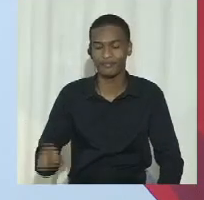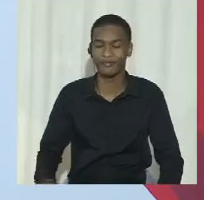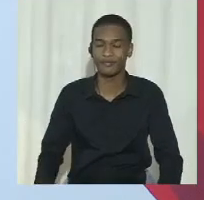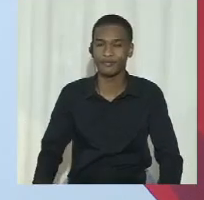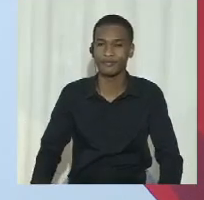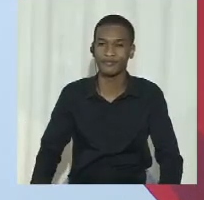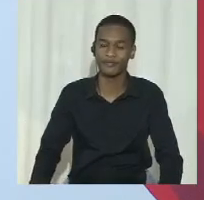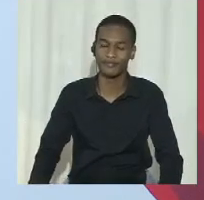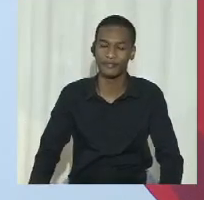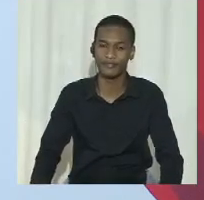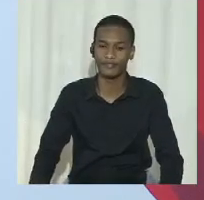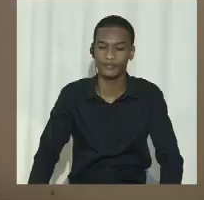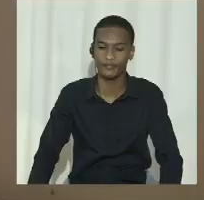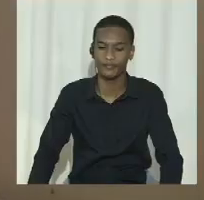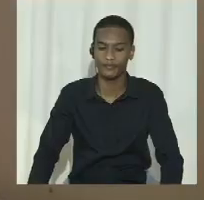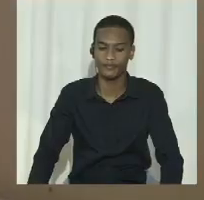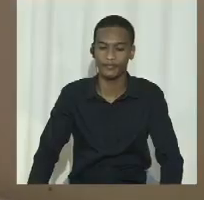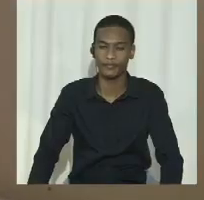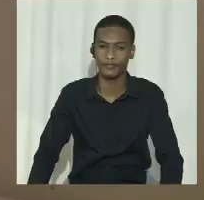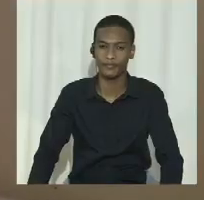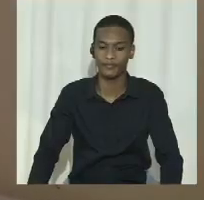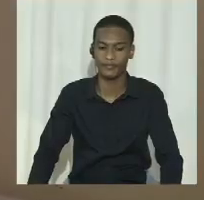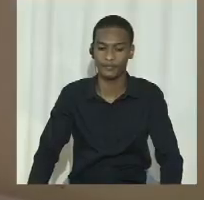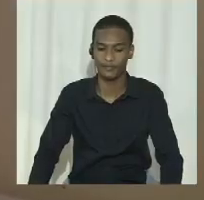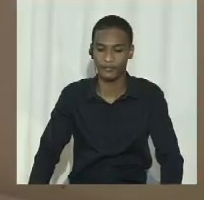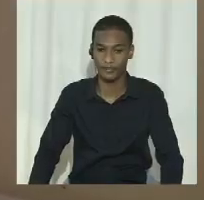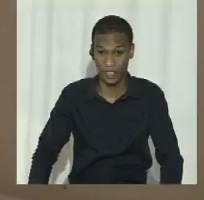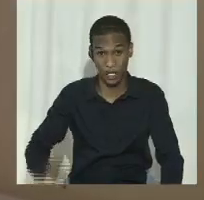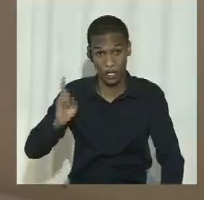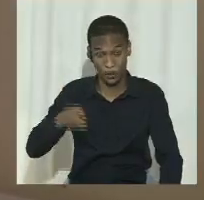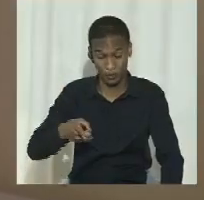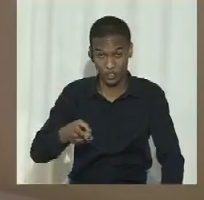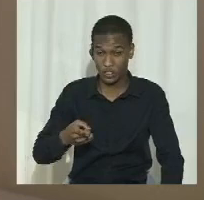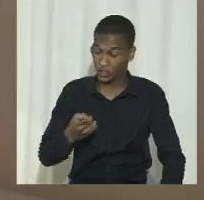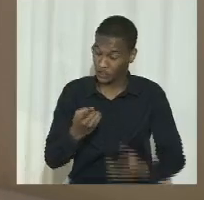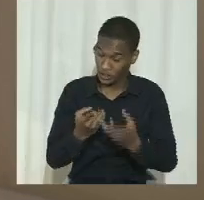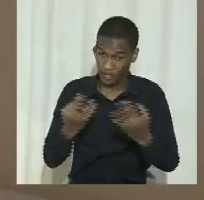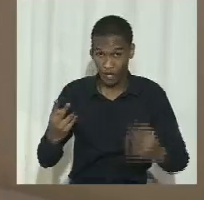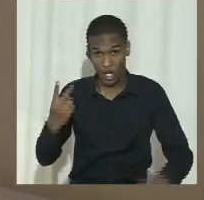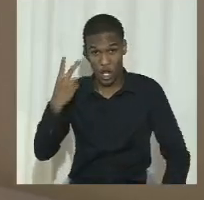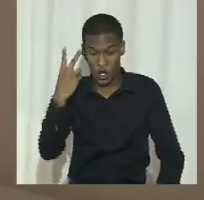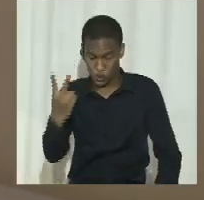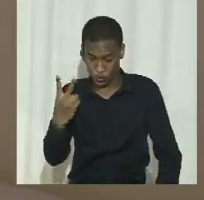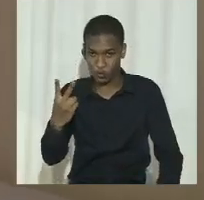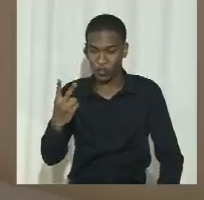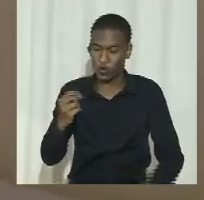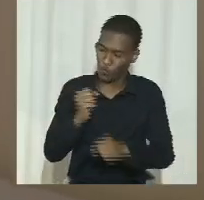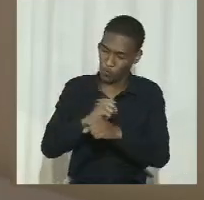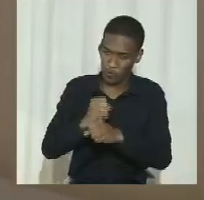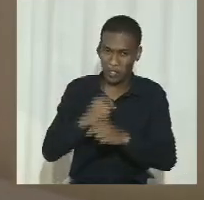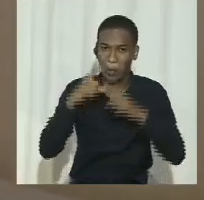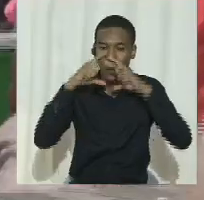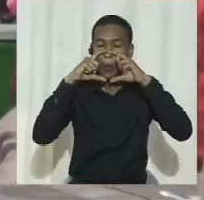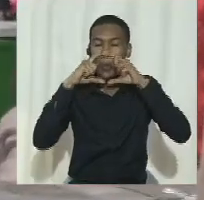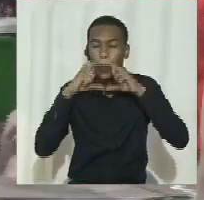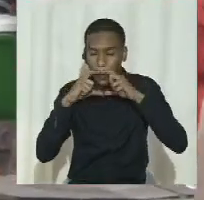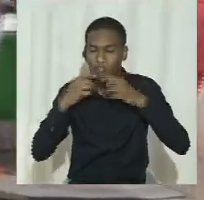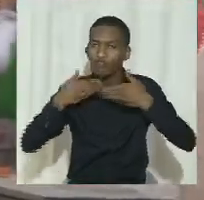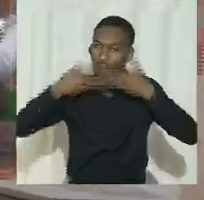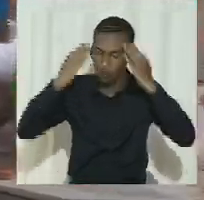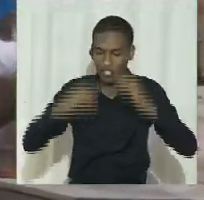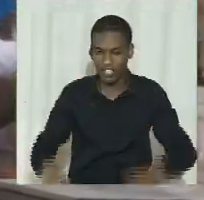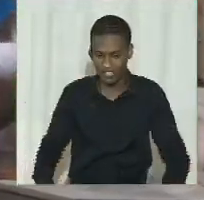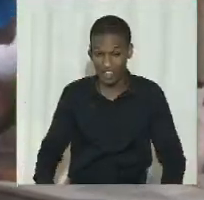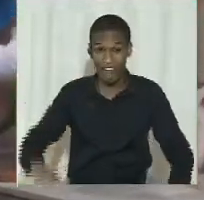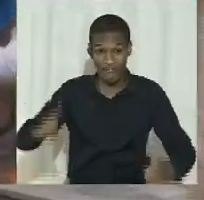Fanirikely izay fanazavana izay. Misy zavatra roa zany ny mahatonga ny olona mampidina ny kasobosy io. Ny